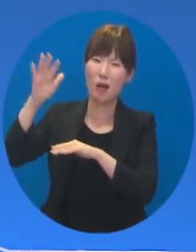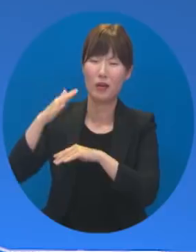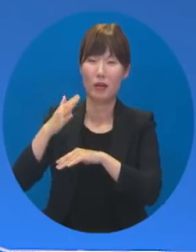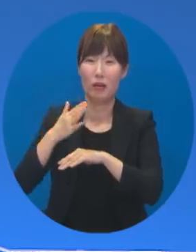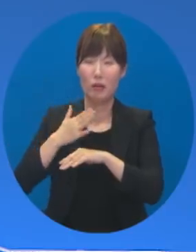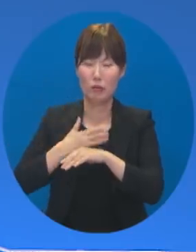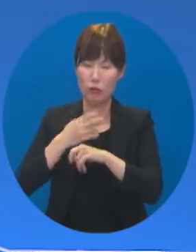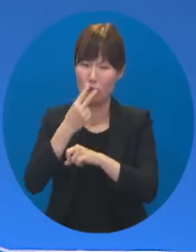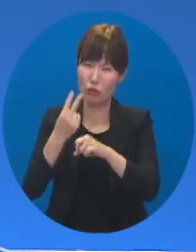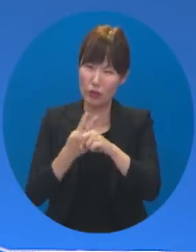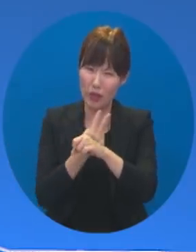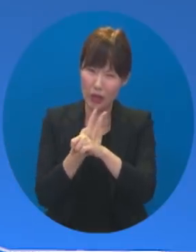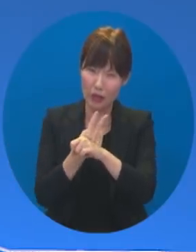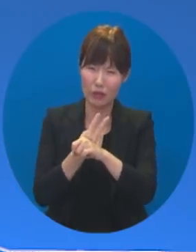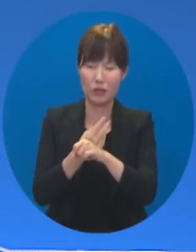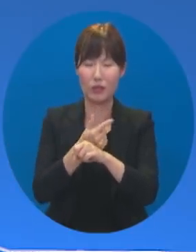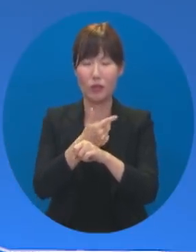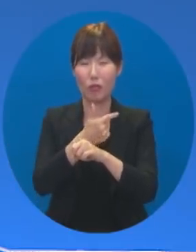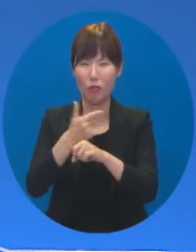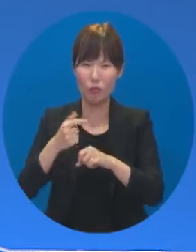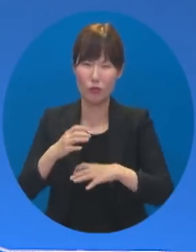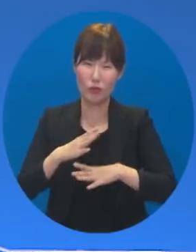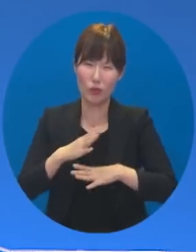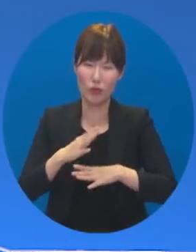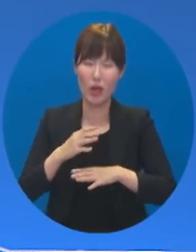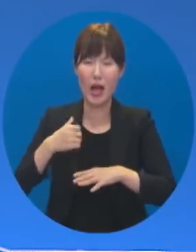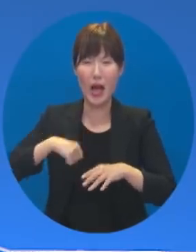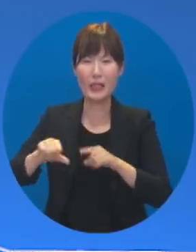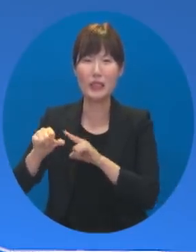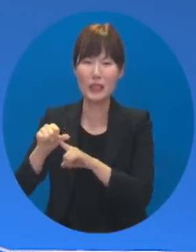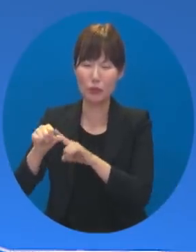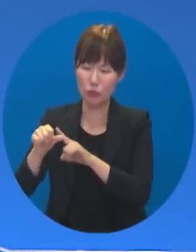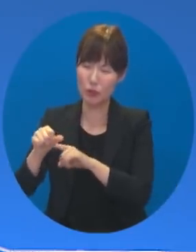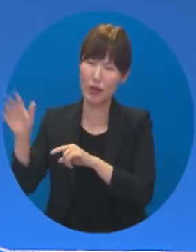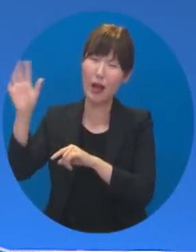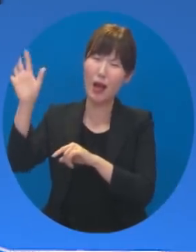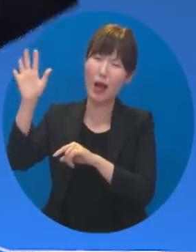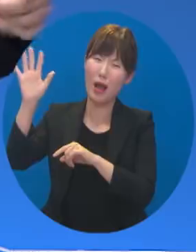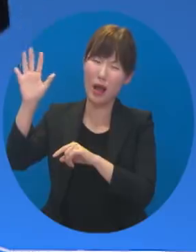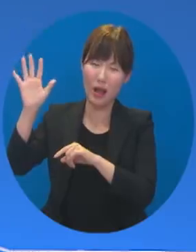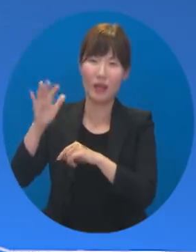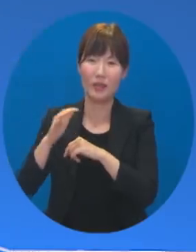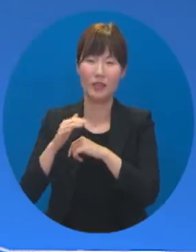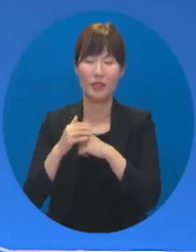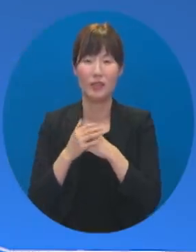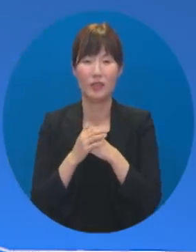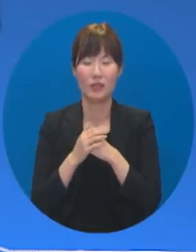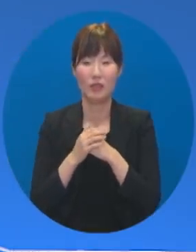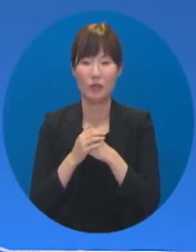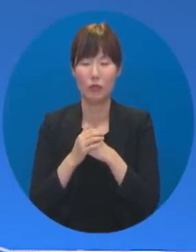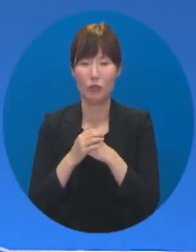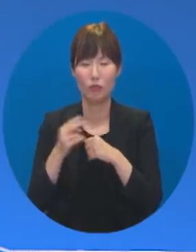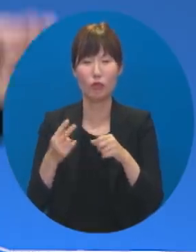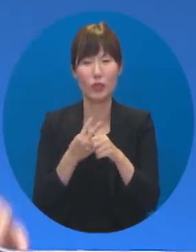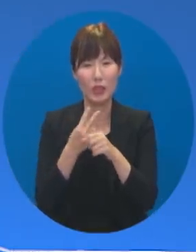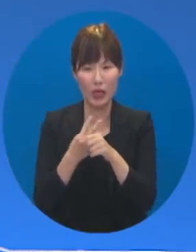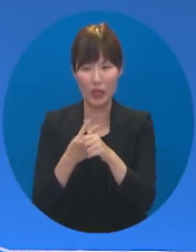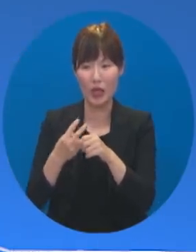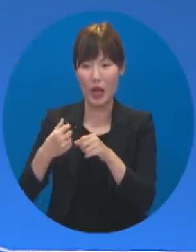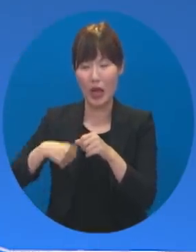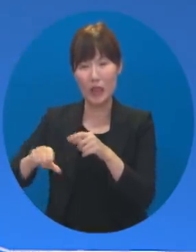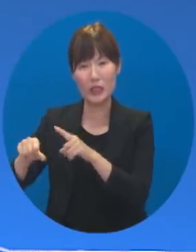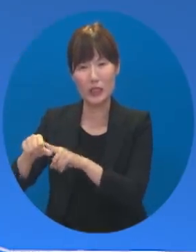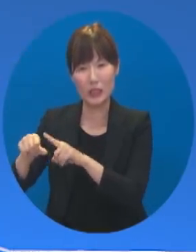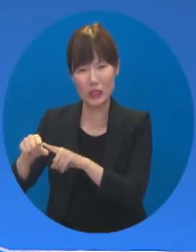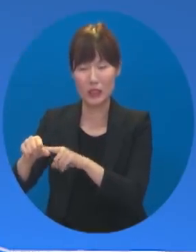훌쩍 넘어버렸습니다. 두 시간 이상을 그 안에서 그냥 원기와 제가 있었고 저는 원기만을